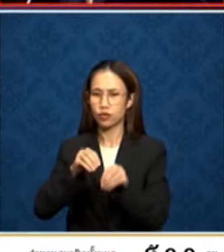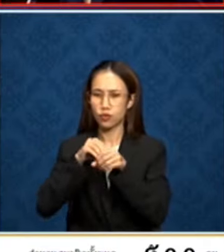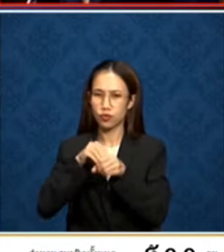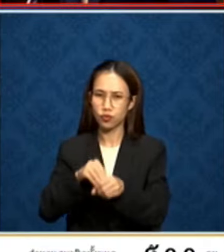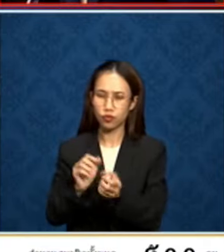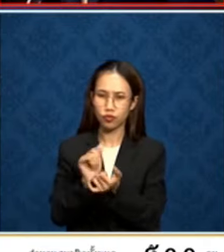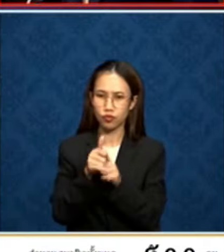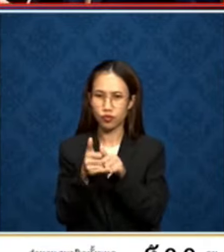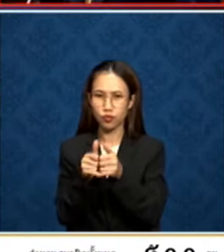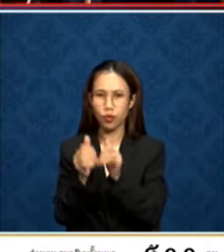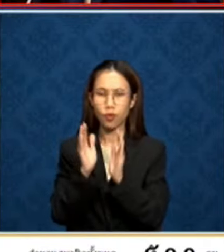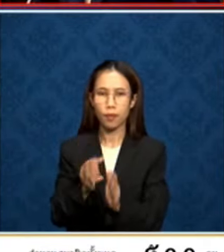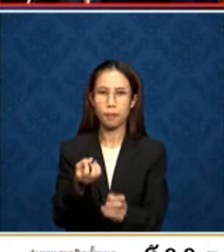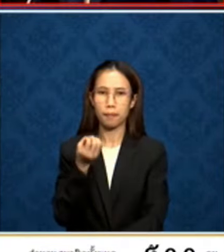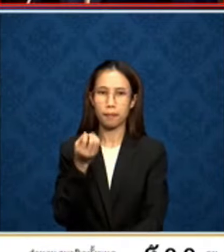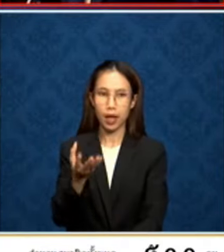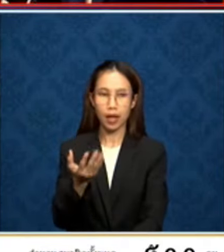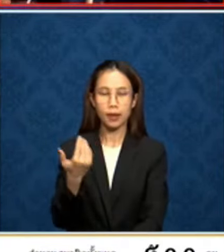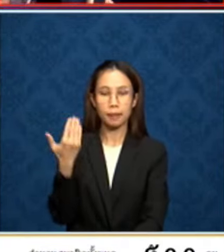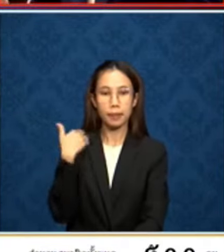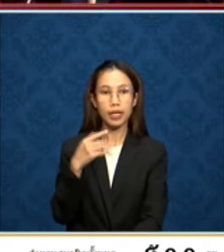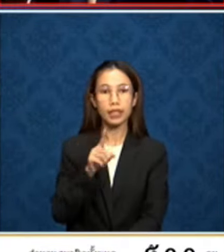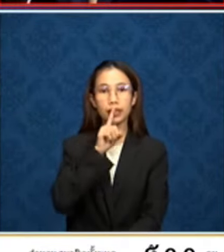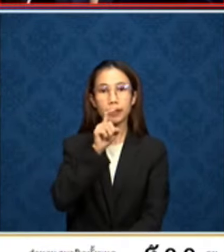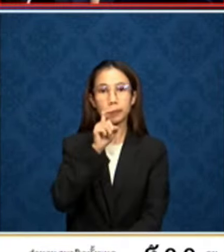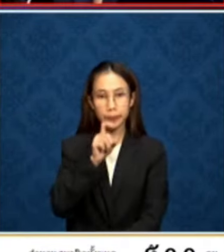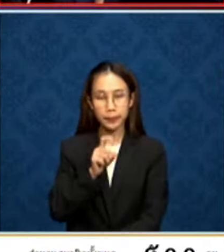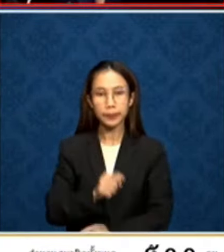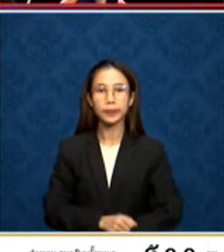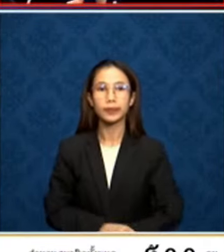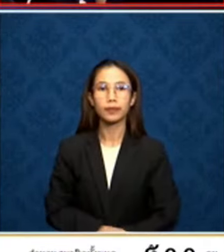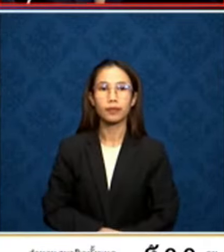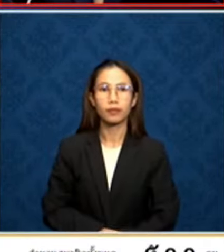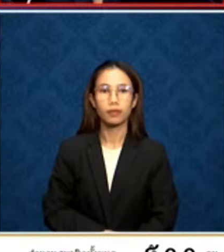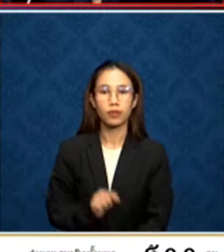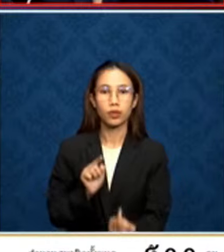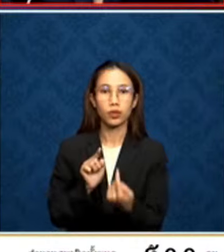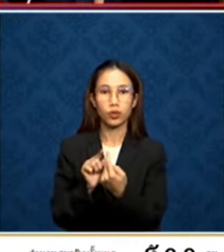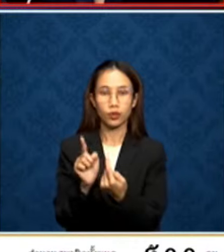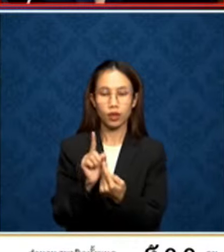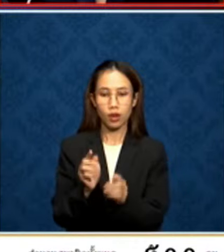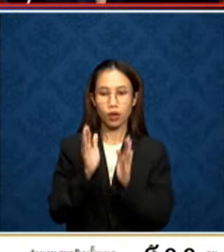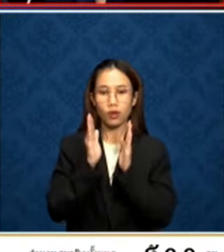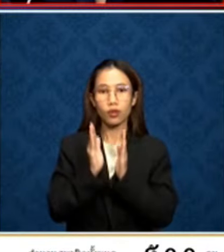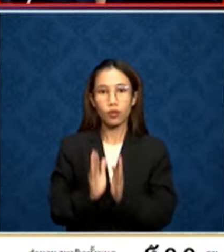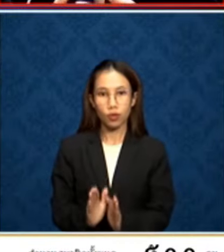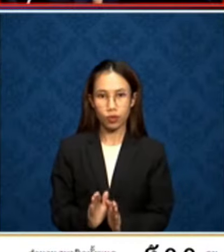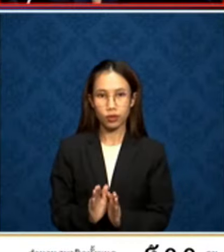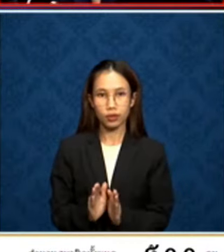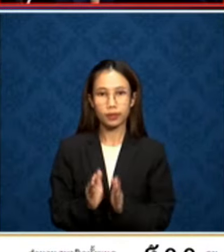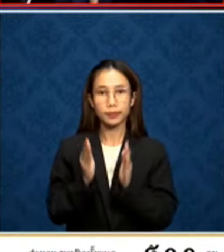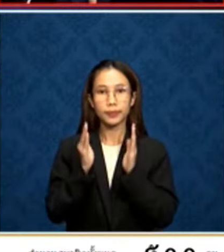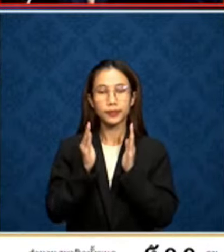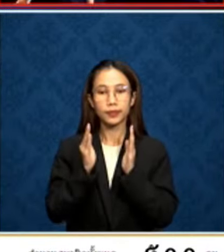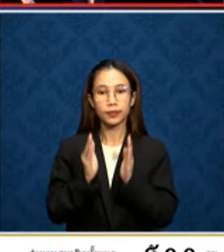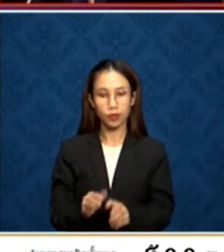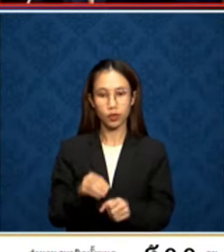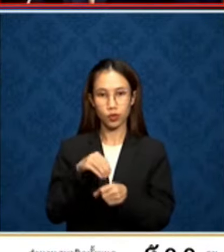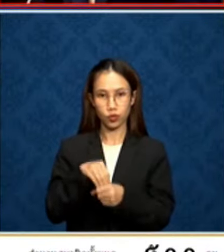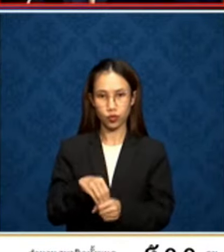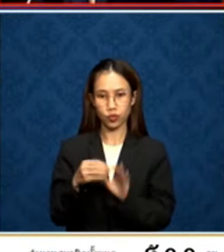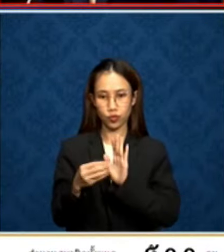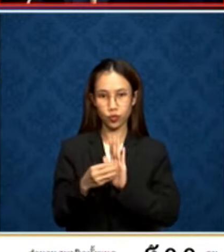ประธานทราบมคะว่ามีผลการสำรวจมาค่ะเปิดเผยว่าความหนานแน่นนะคะของประชาชนของประชากรในพื้นที่